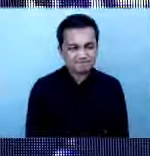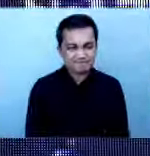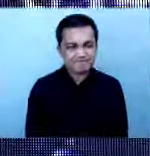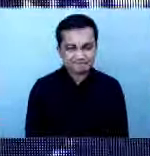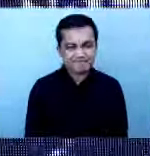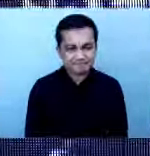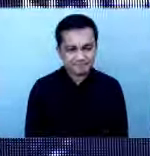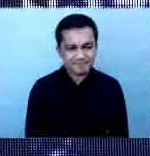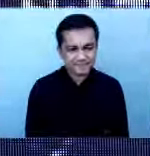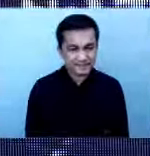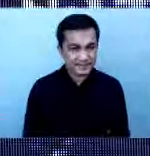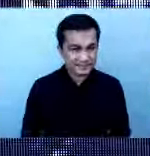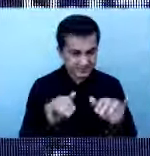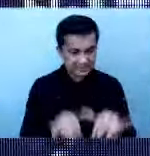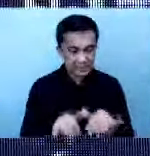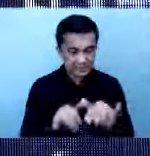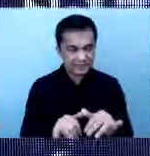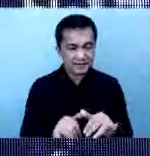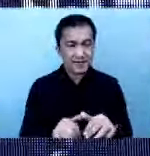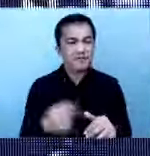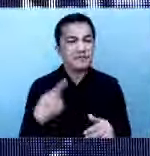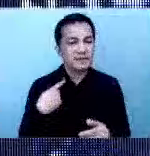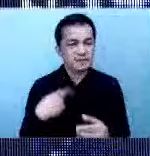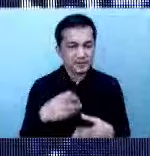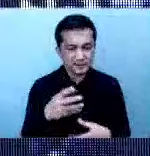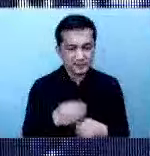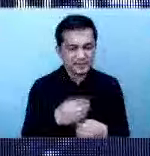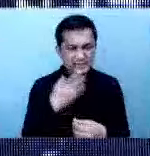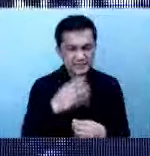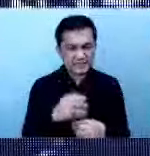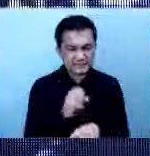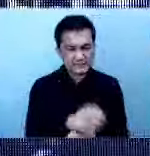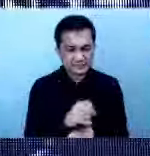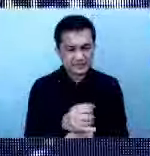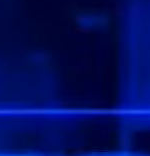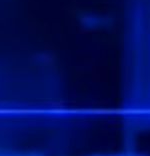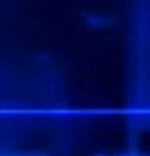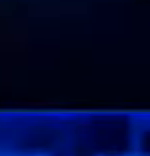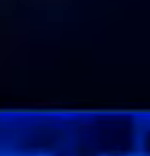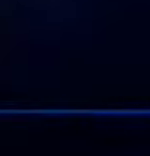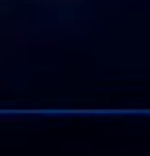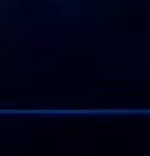Diyan lang kayo mga kapatid, may baon pa akong mainit na chika mamaya.